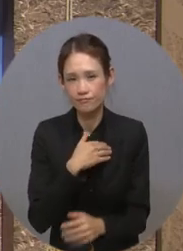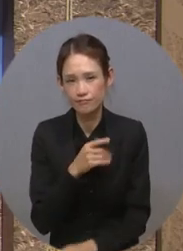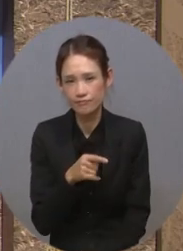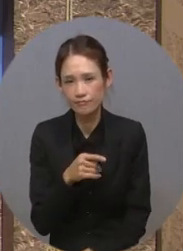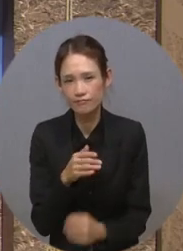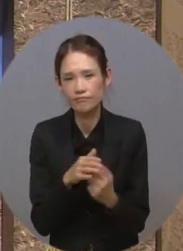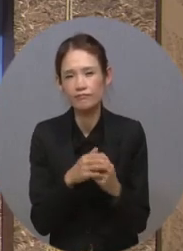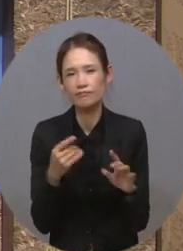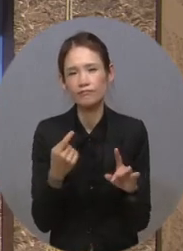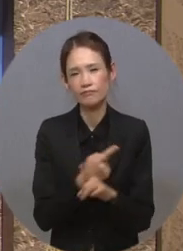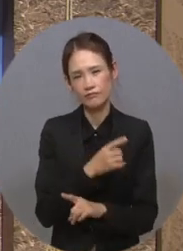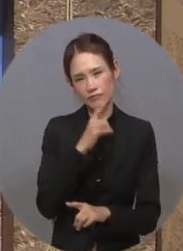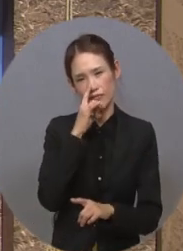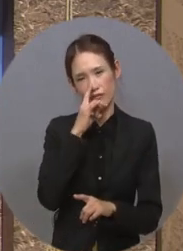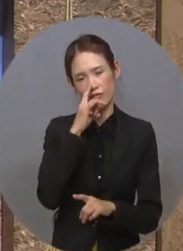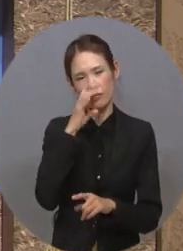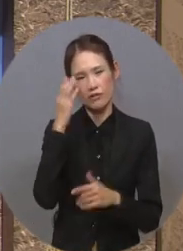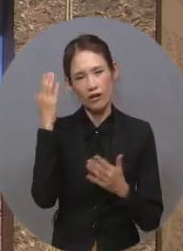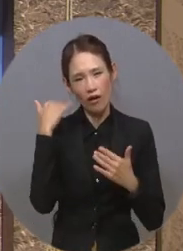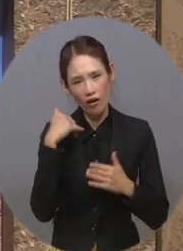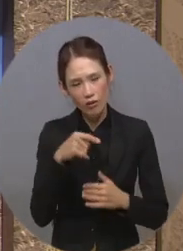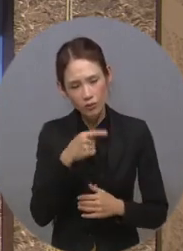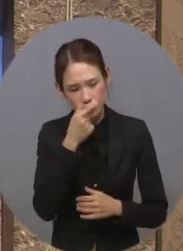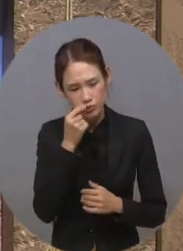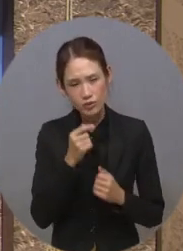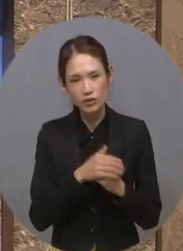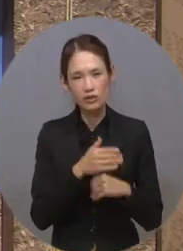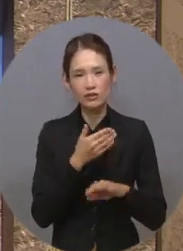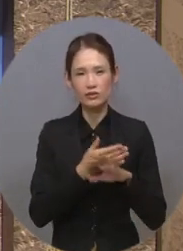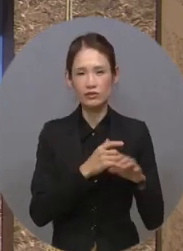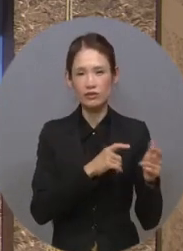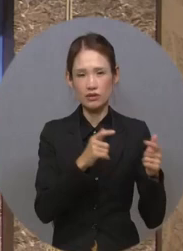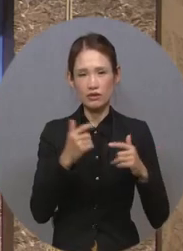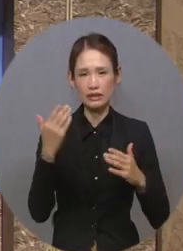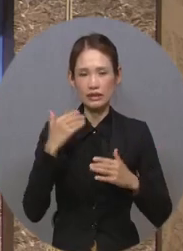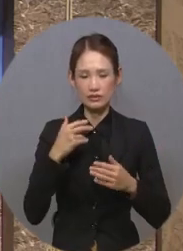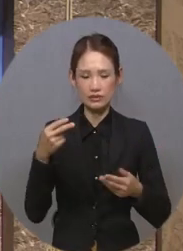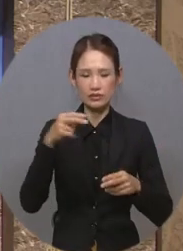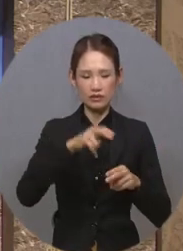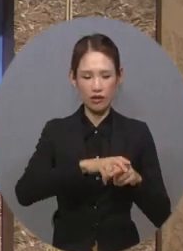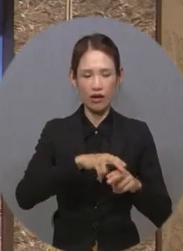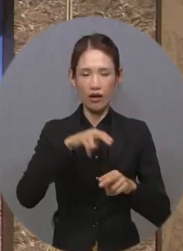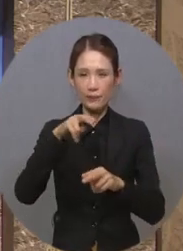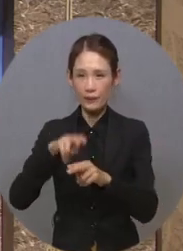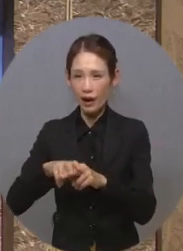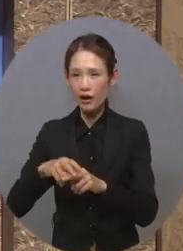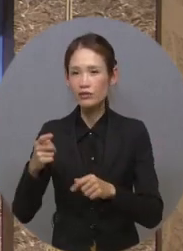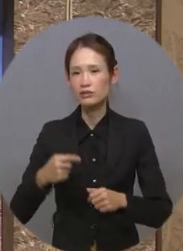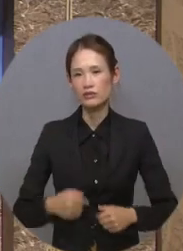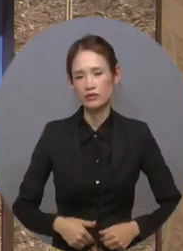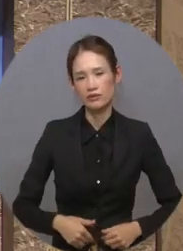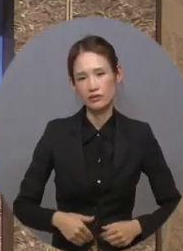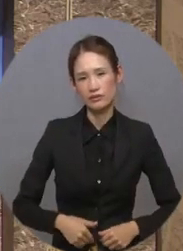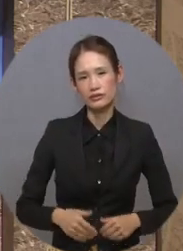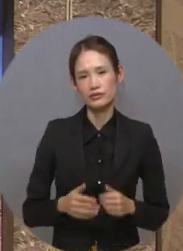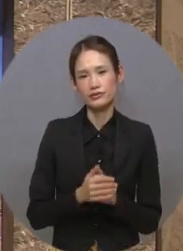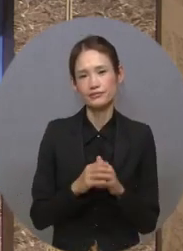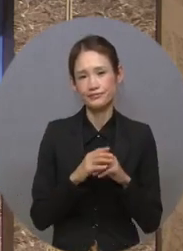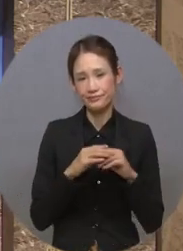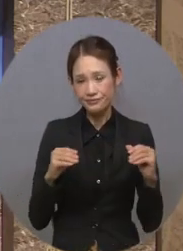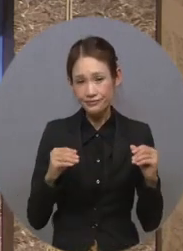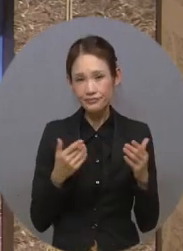고칠 수가 없는 거죠. 왜냐면 학생이 모자라서 다른 지역에서 이제 학생을 태워가지고 와야 되니까. 네. 그래서 그런 걸 해소해